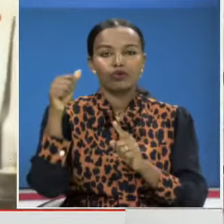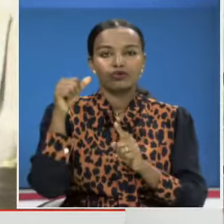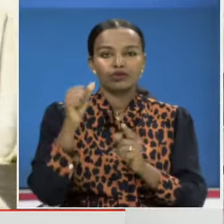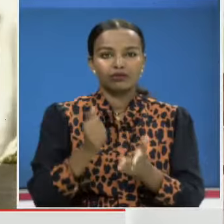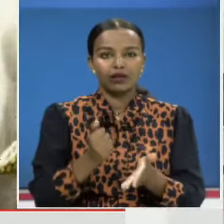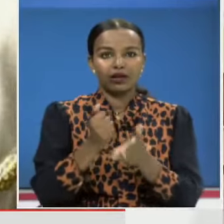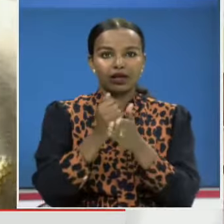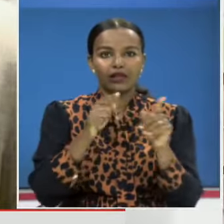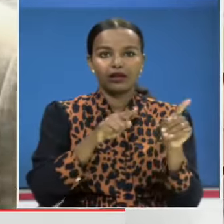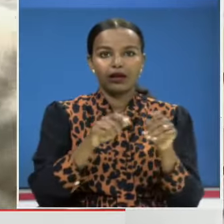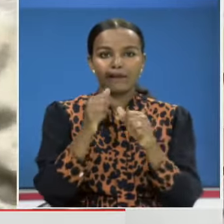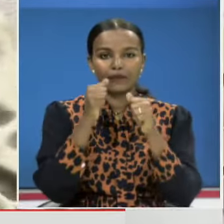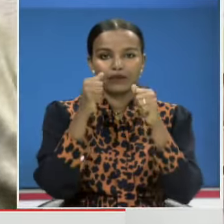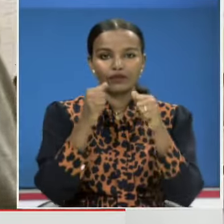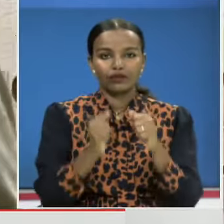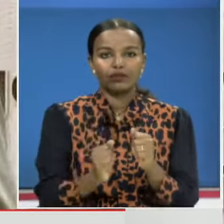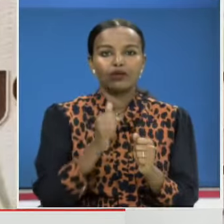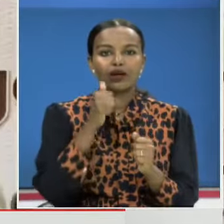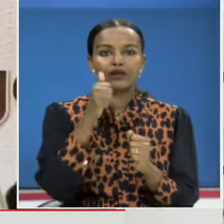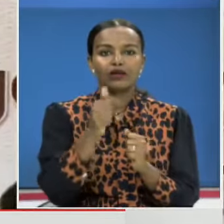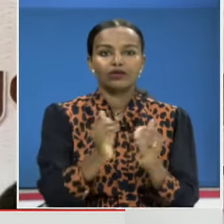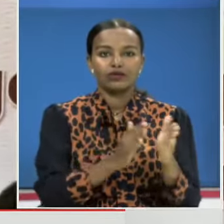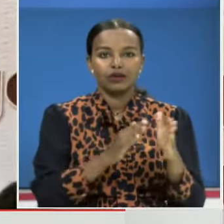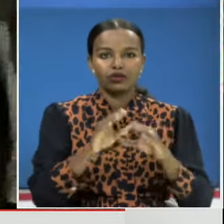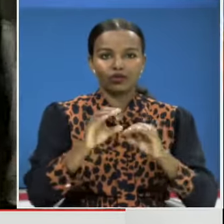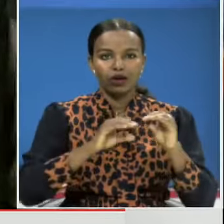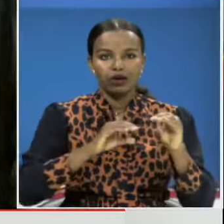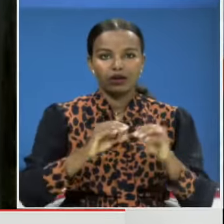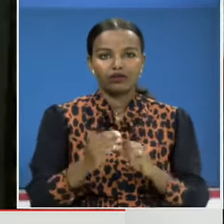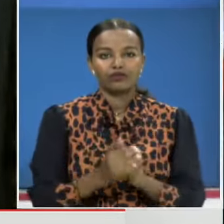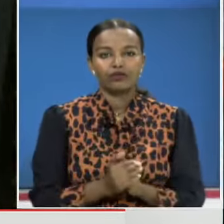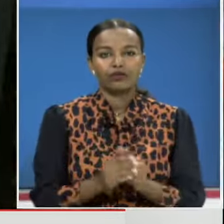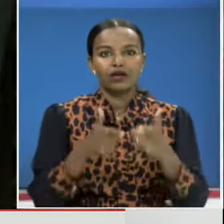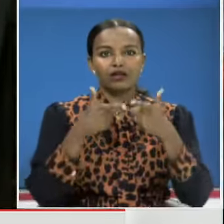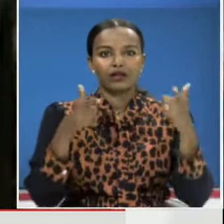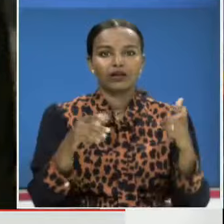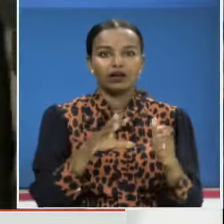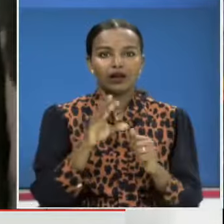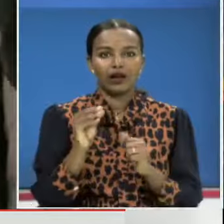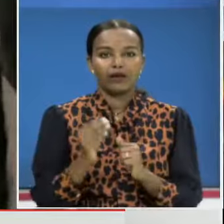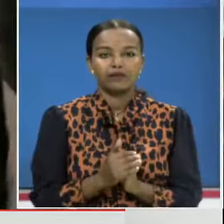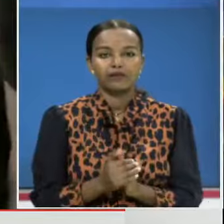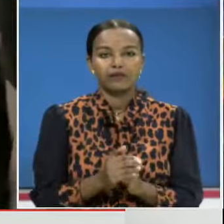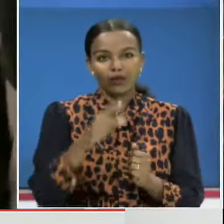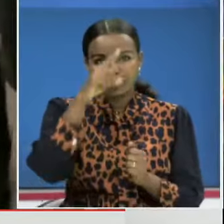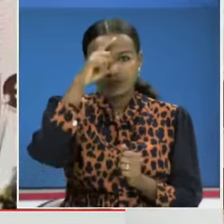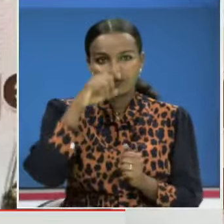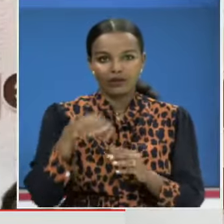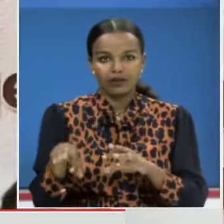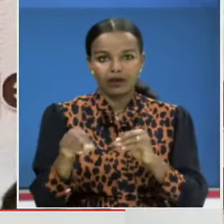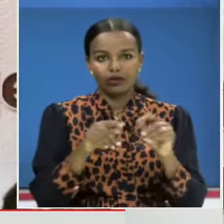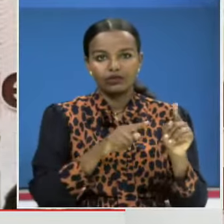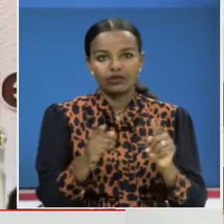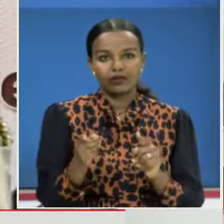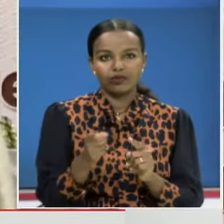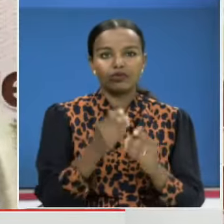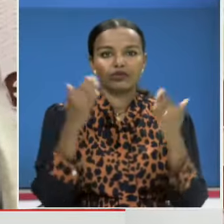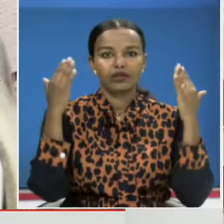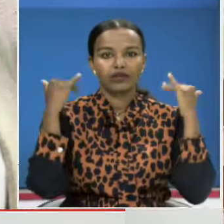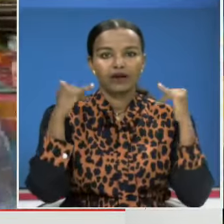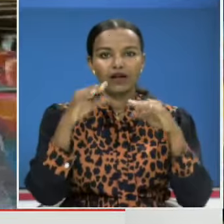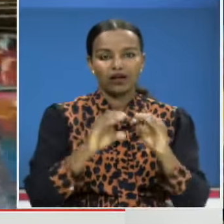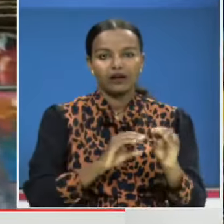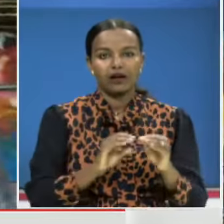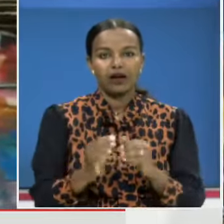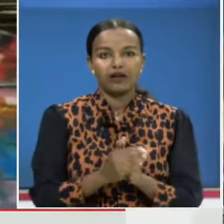መርዳት እንደምትችሉ ራሳችሁን ዝግጁ አድርጋችሁ ትልቅና ጎበዝ ተማሪዎች እንደምትሆኑ ተስፋ